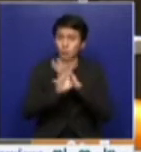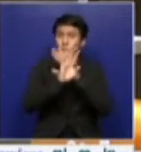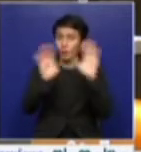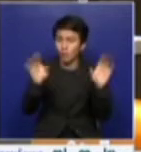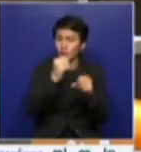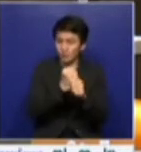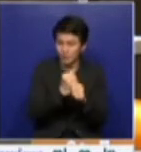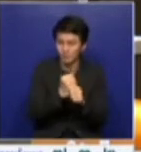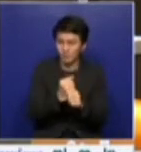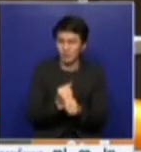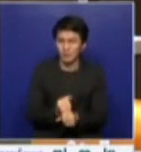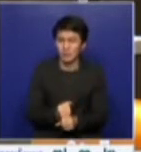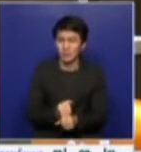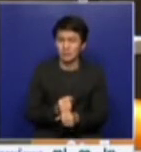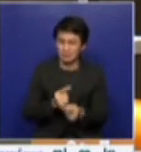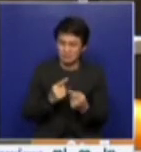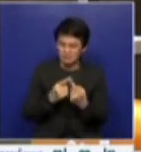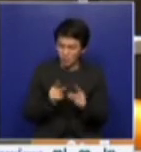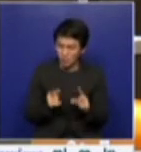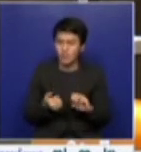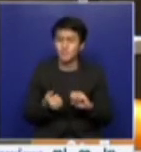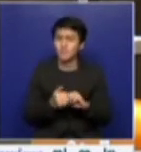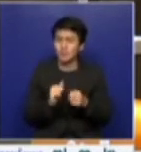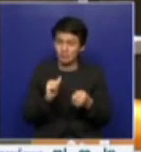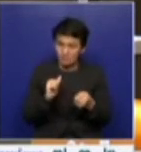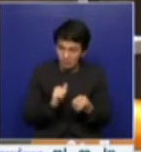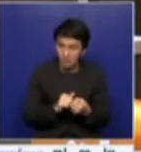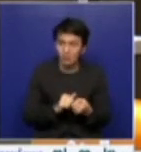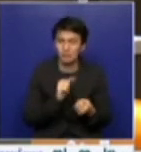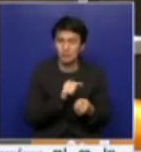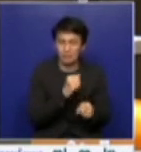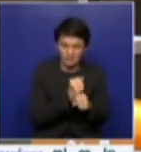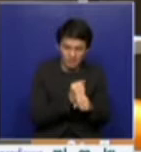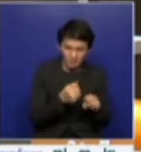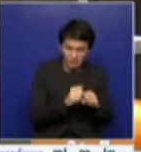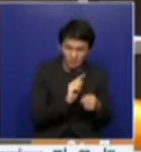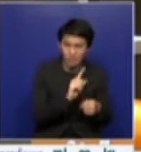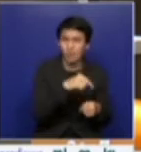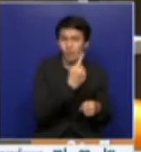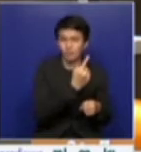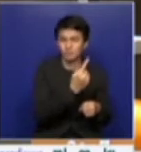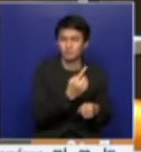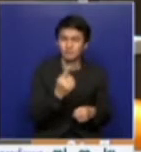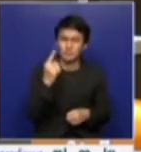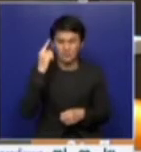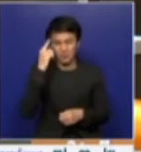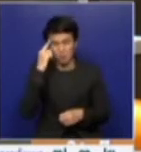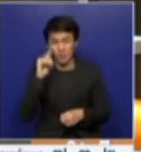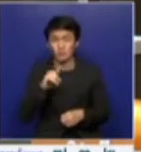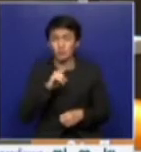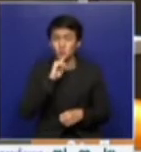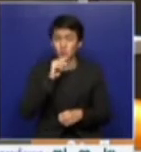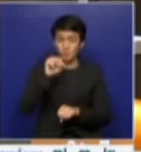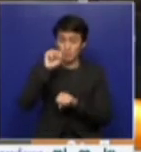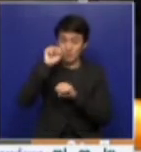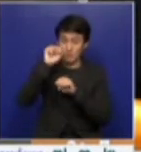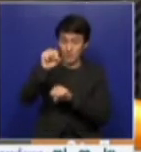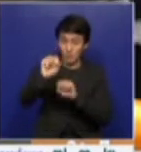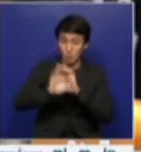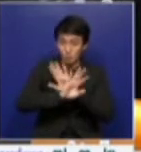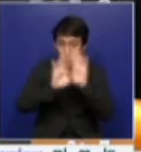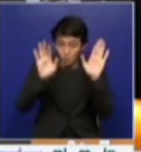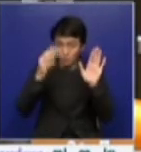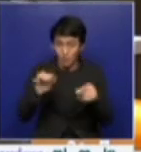มีแต่ดูเหมือนว่าปัญหาดังกล่าวนั้นพ่อท่านคงคิดว่าเมื่อมีการประกาศยกเลิกพระ